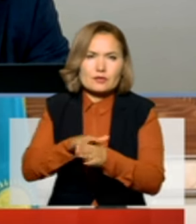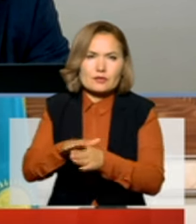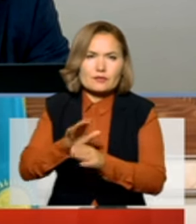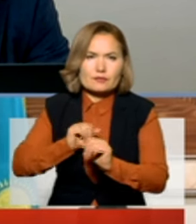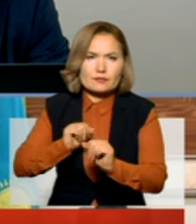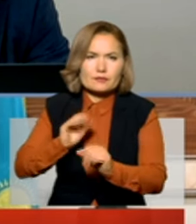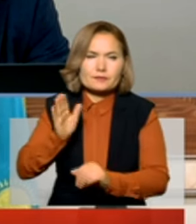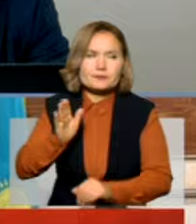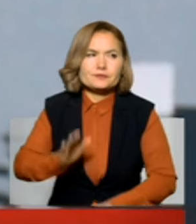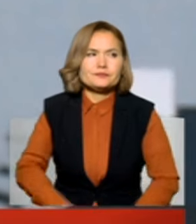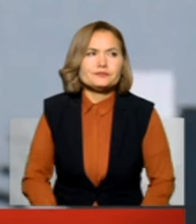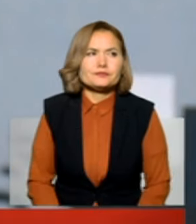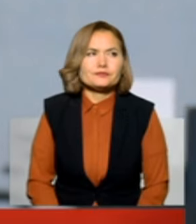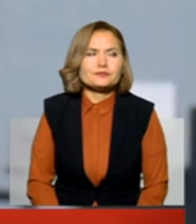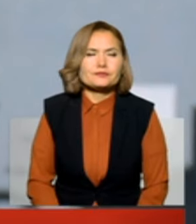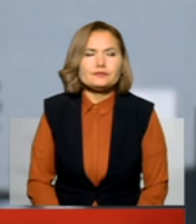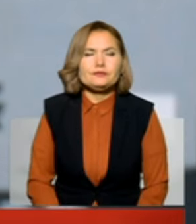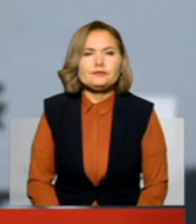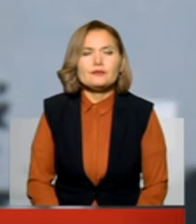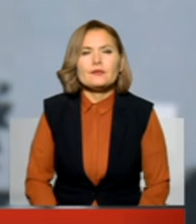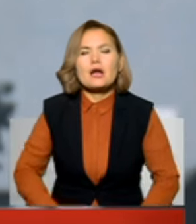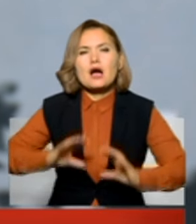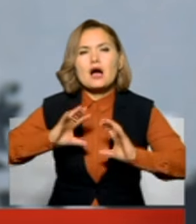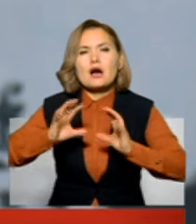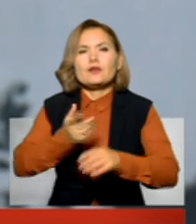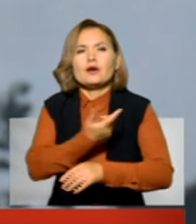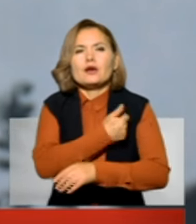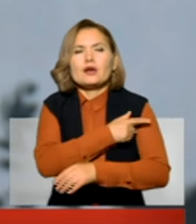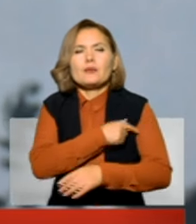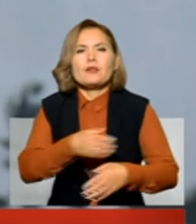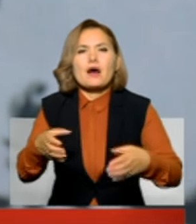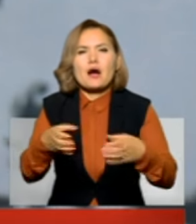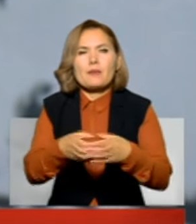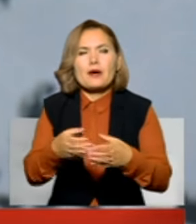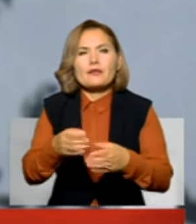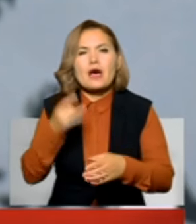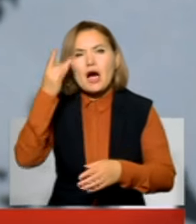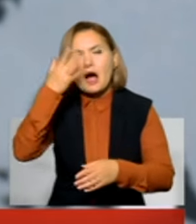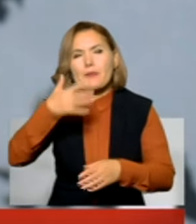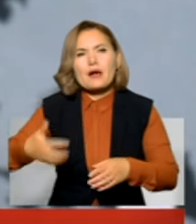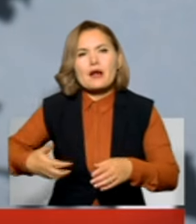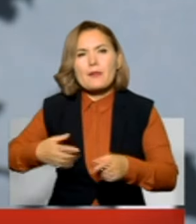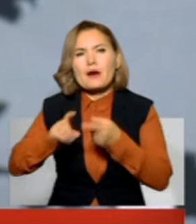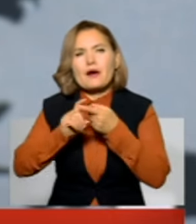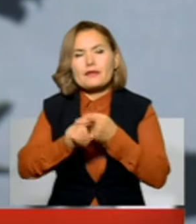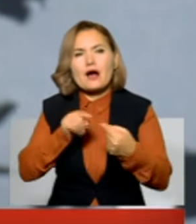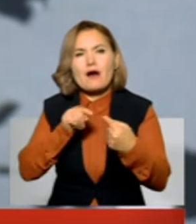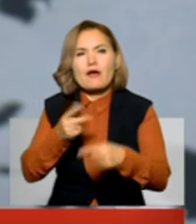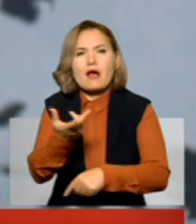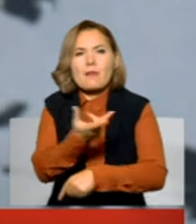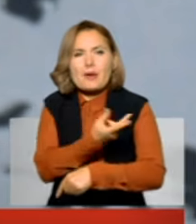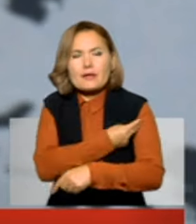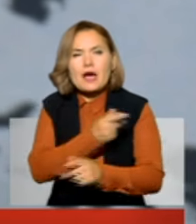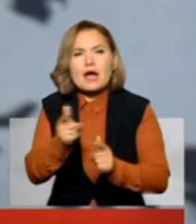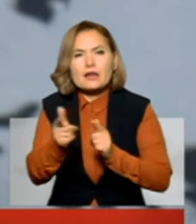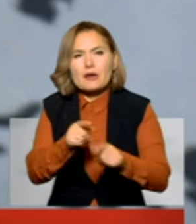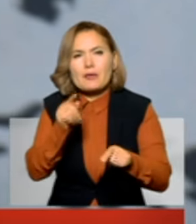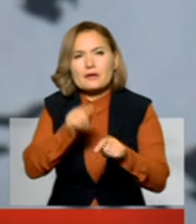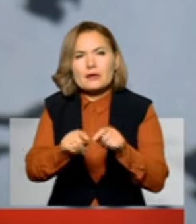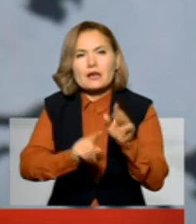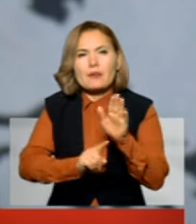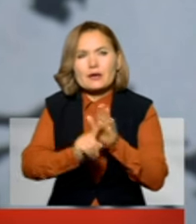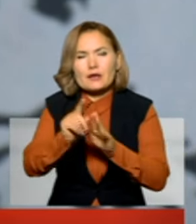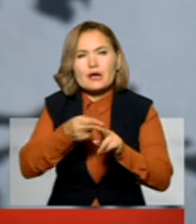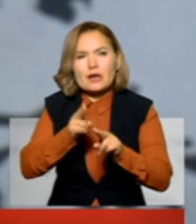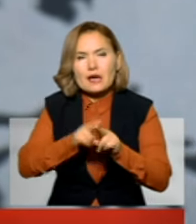қабылдасын. Ал дүниежүзілік денсаулық сақтау ұйымы Африканың маймыл шешегіне қарсы вакцинацияға дайындығын тексере